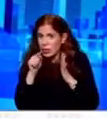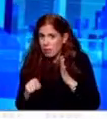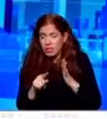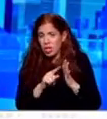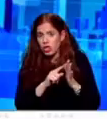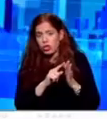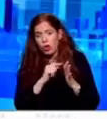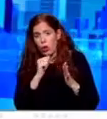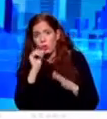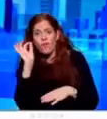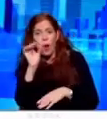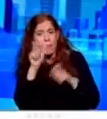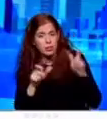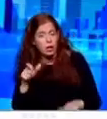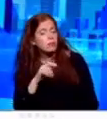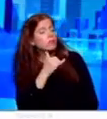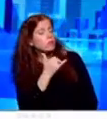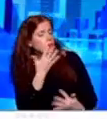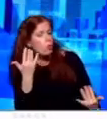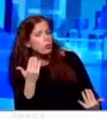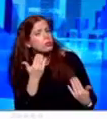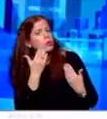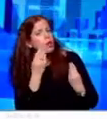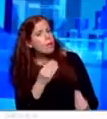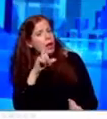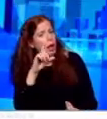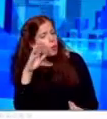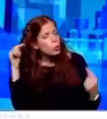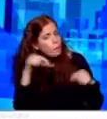רצינו לפגוע באזרחים. זה ברור, לירן ברוך, תודה רבה לך שבאת אלינו לאולפן.